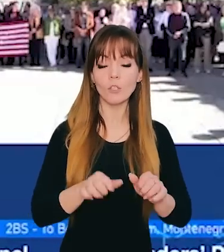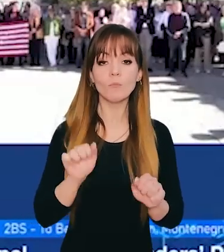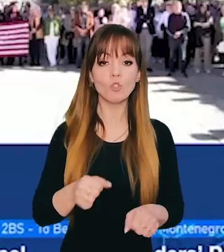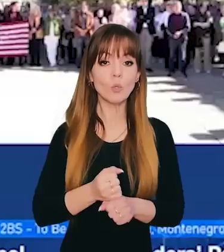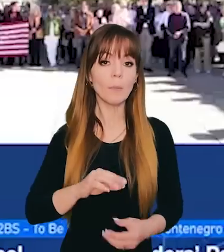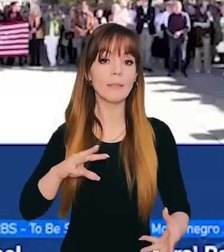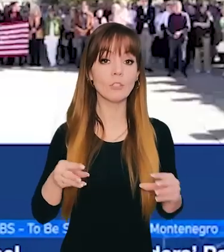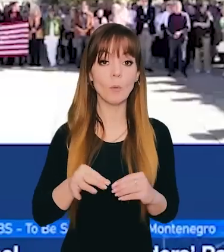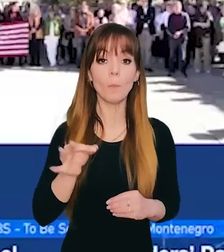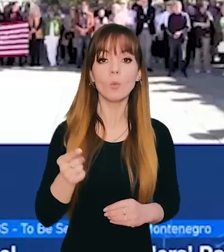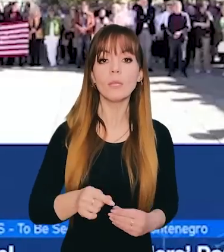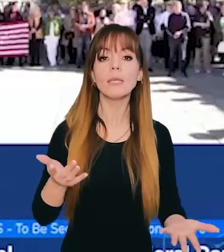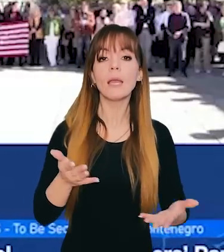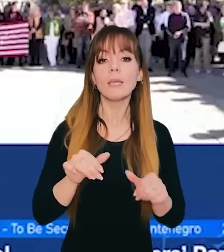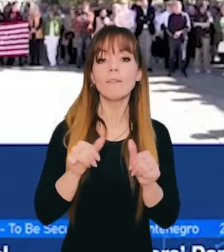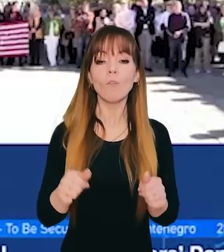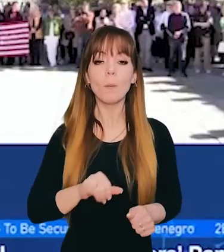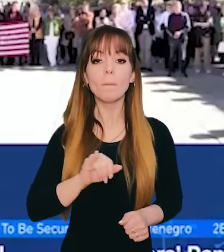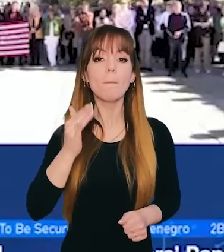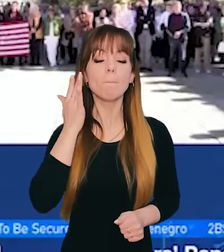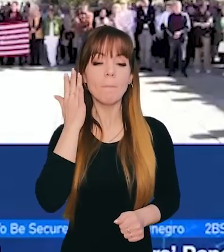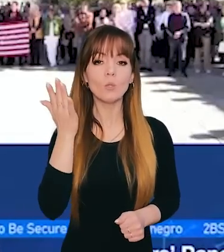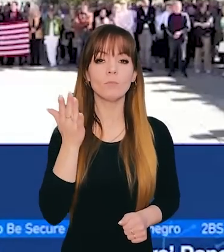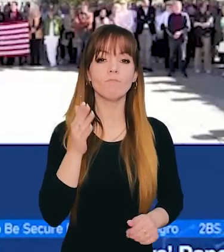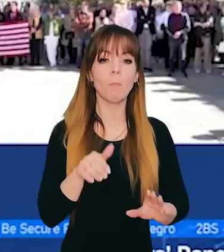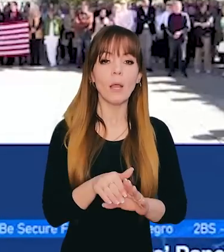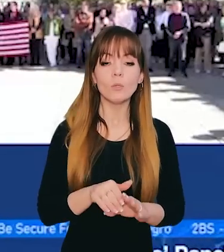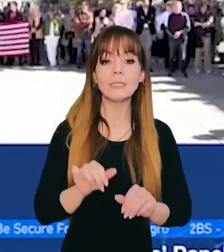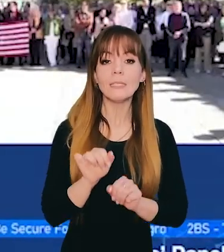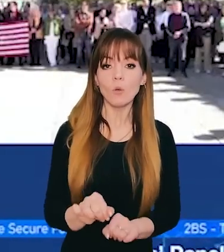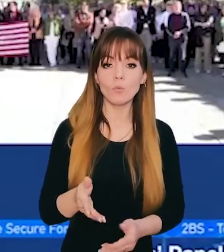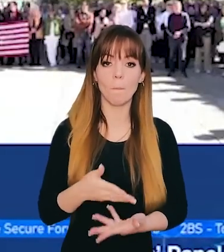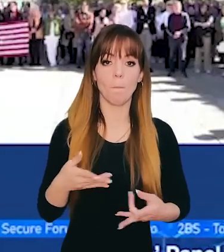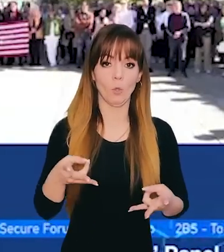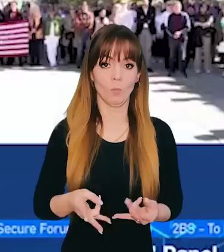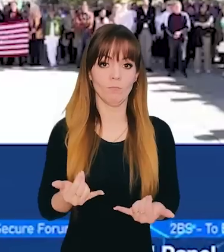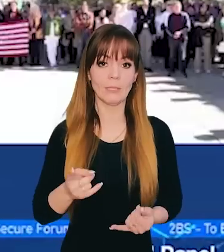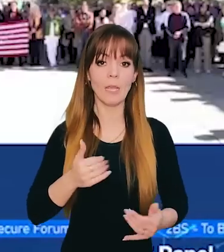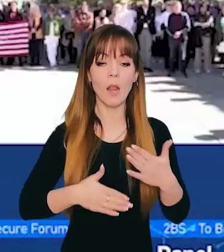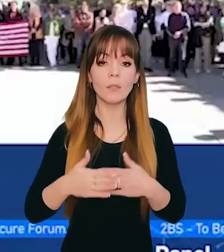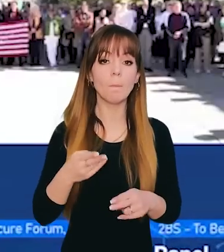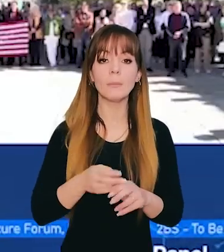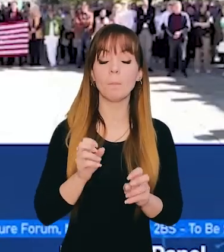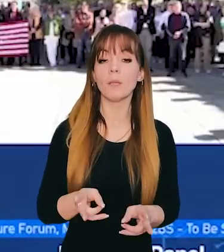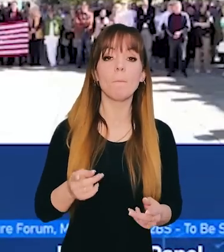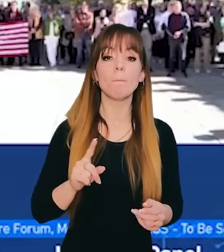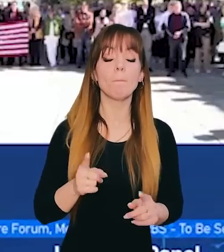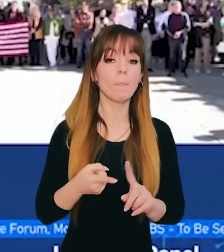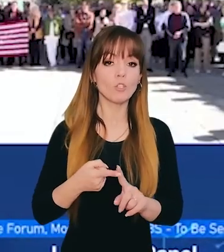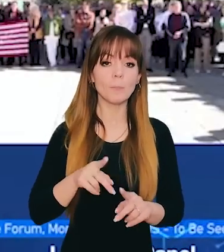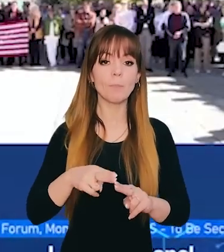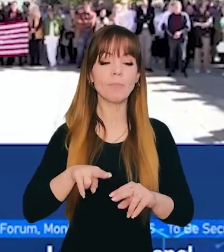агресора можна зробити висновки про те яких форм і методів захисту Ми потребуємо заради безпеки перше